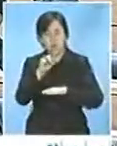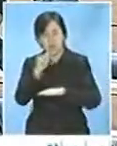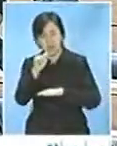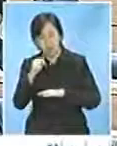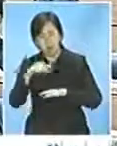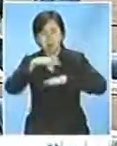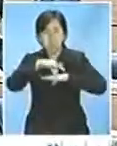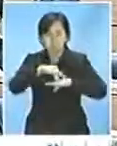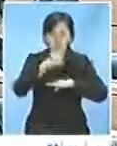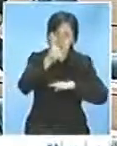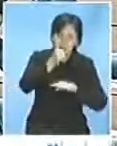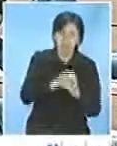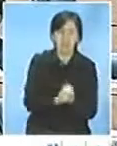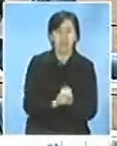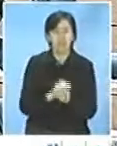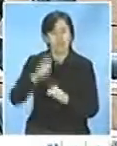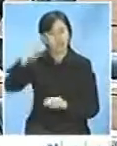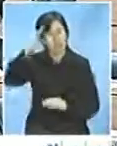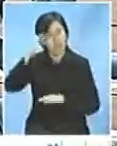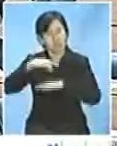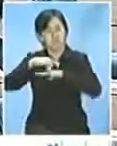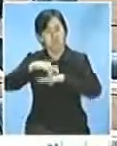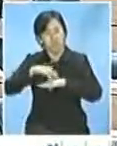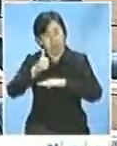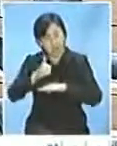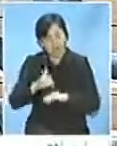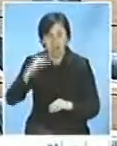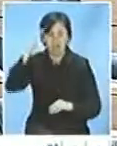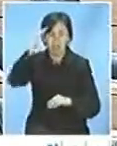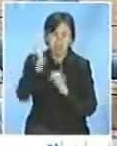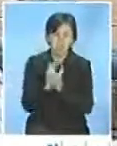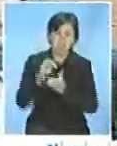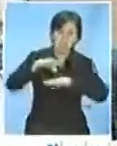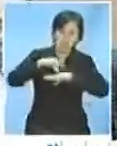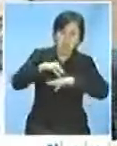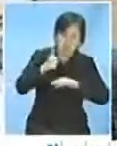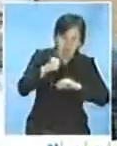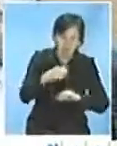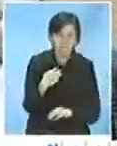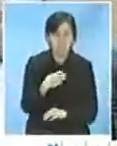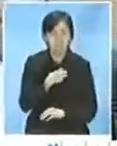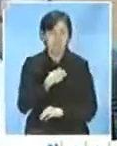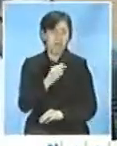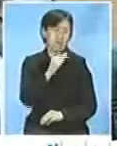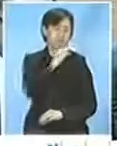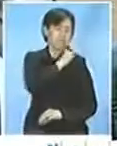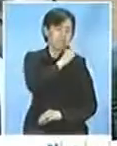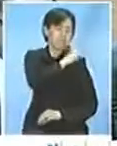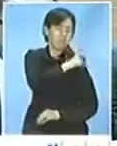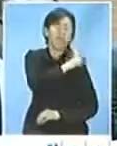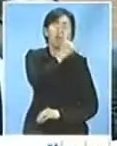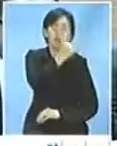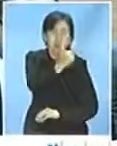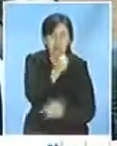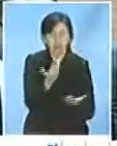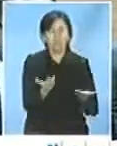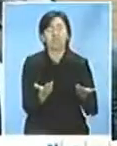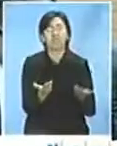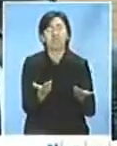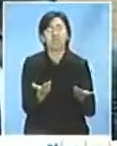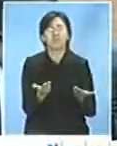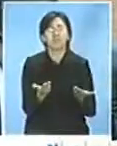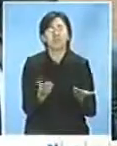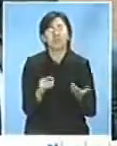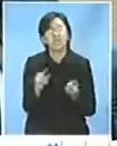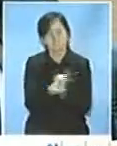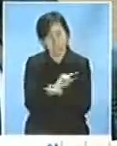ได้ก็แต่งตั้งนายทหารนายตำรวจที่ไหนก็ได้รวมทั้งก็จะติดยศให้ใครตรงไหนก็ได้นี่คือข้อเท็จจริง